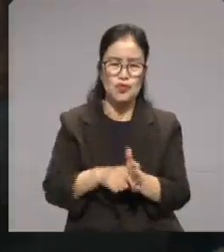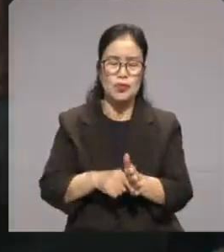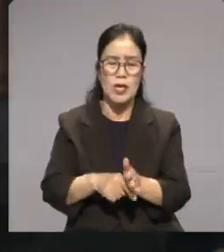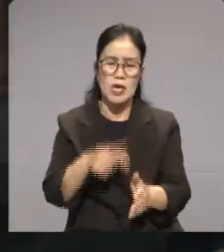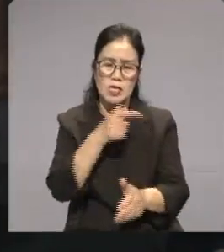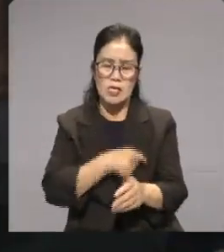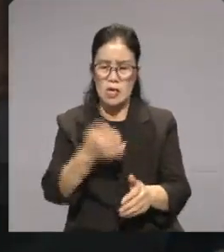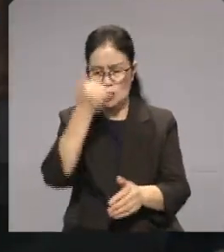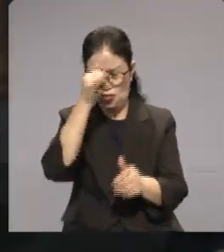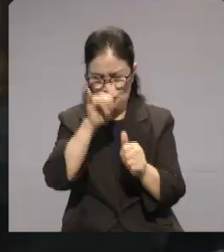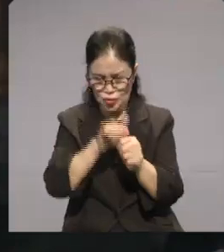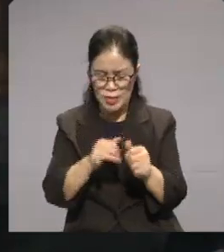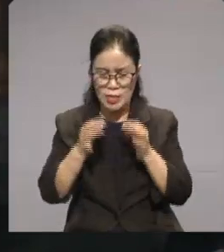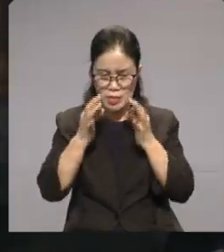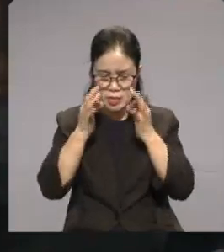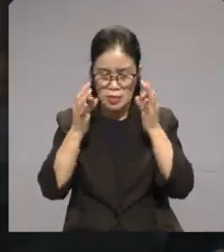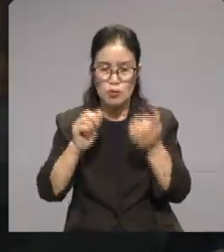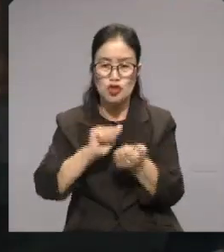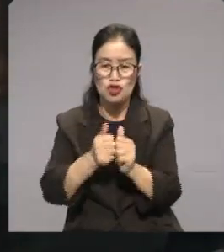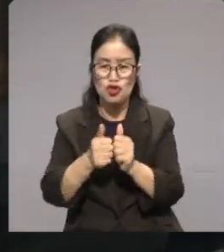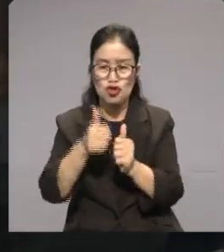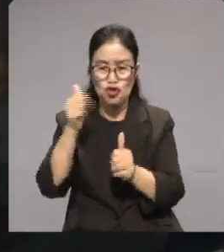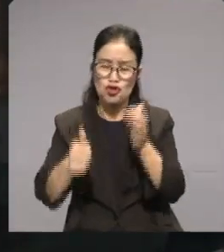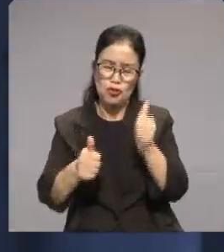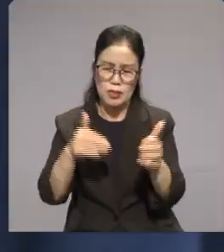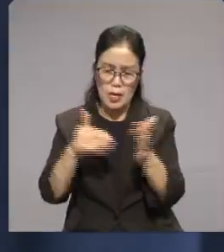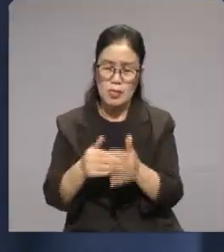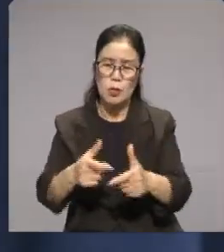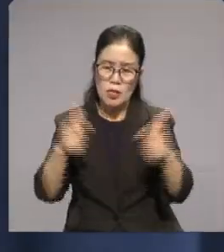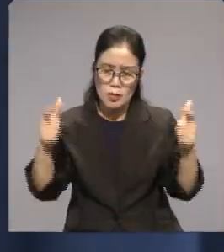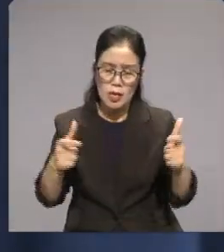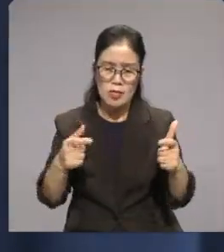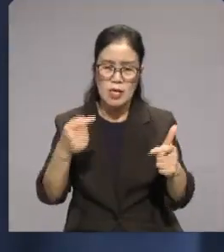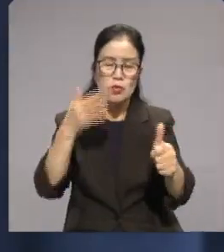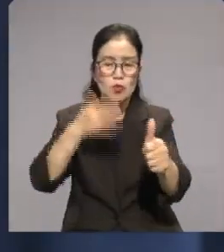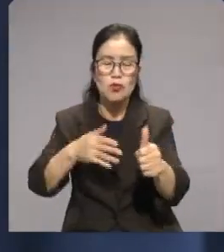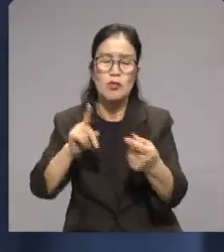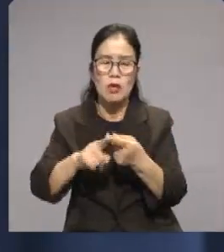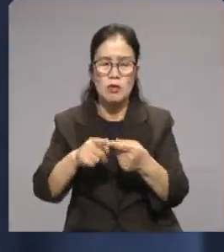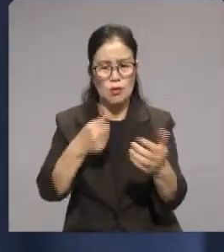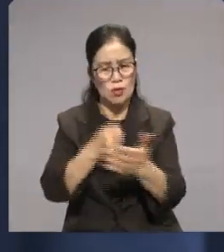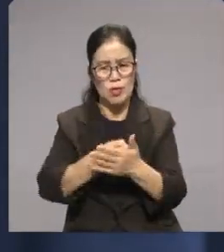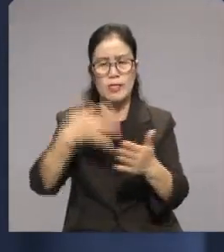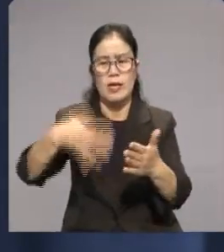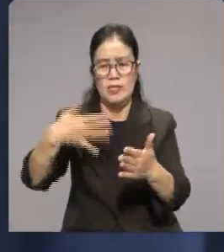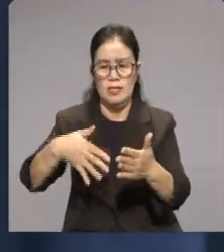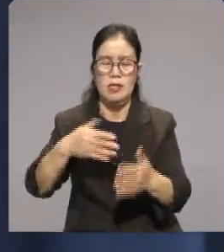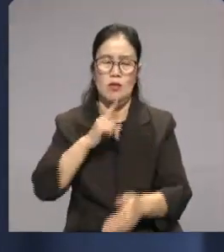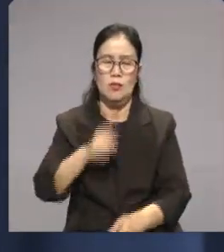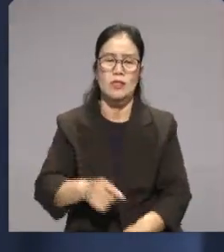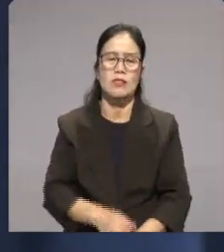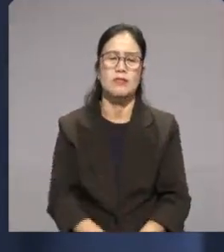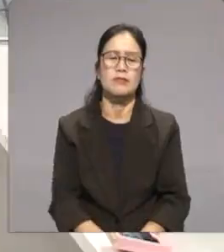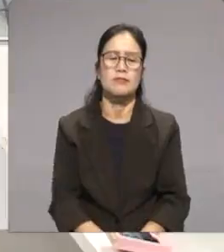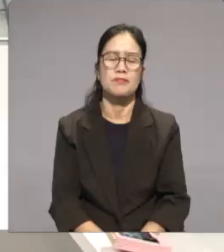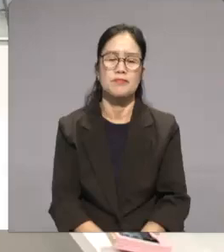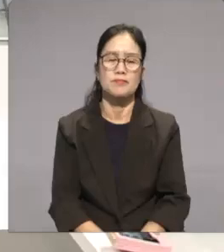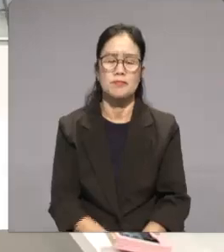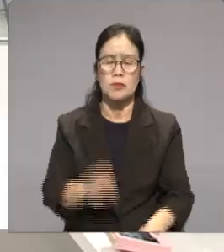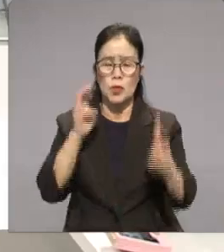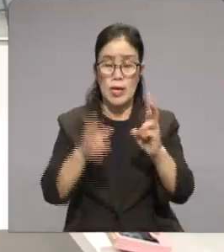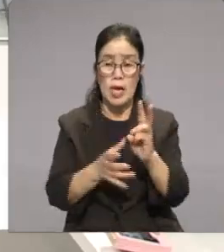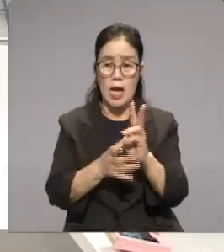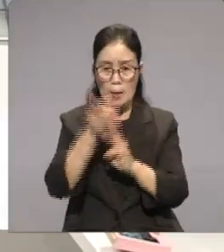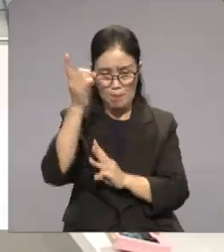충실 의무를 주주까지 확대하자는 요구에 대해선 정해진 것이 없다며 신중한 입장을 보였습니다. 회사의